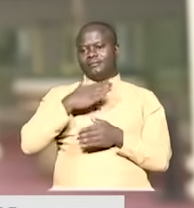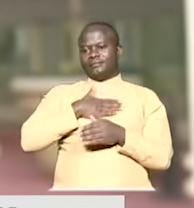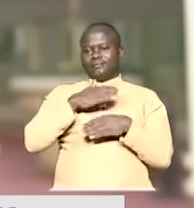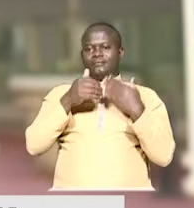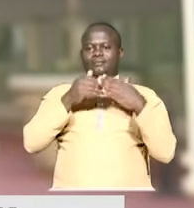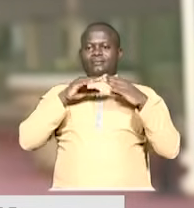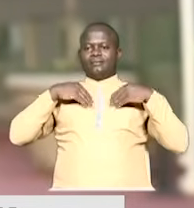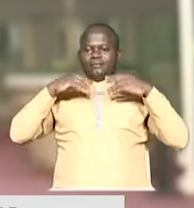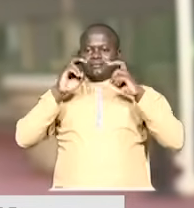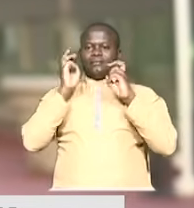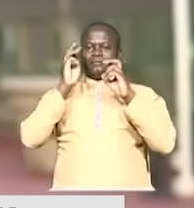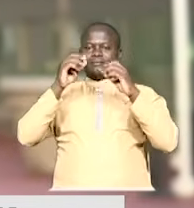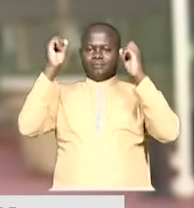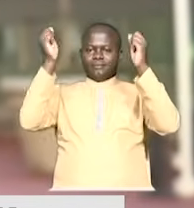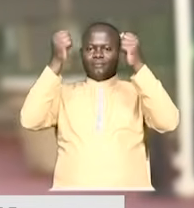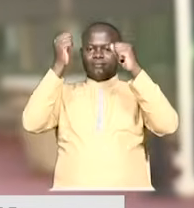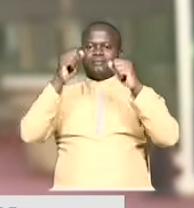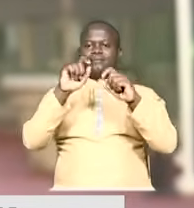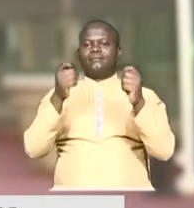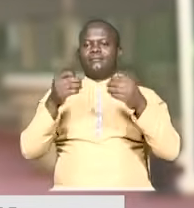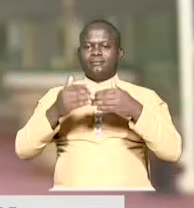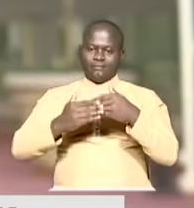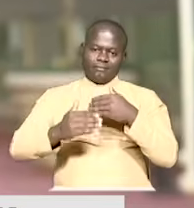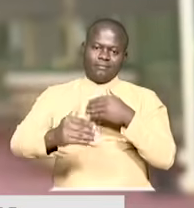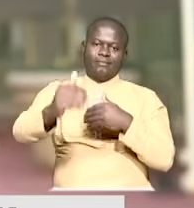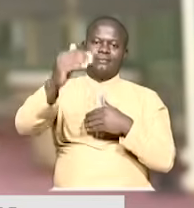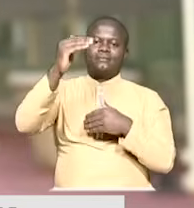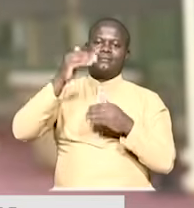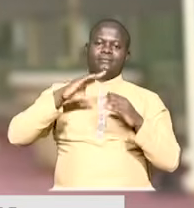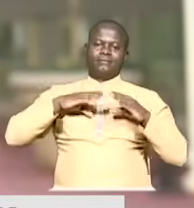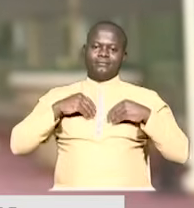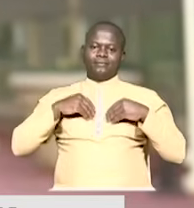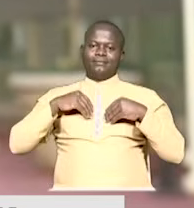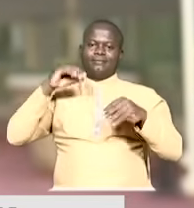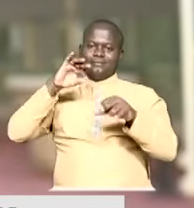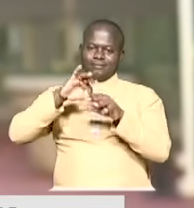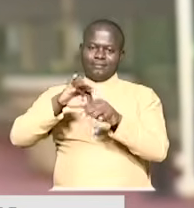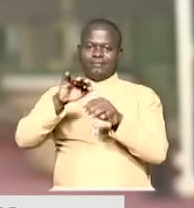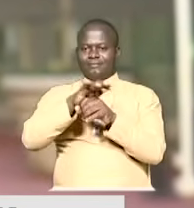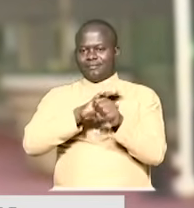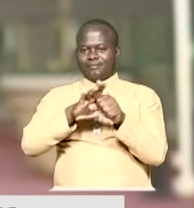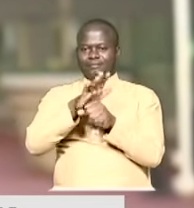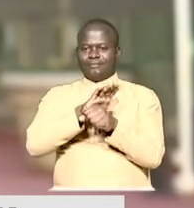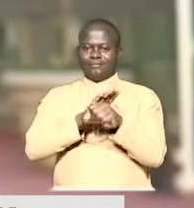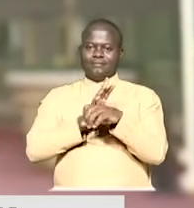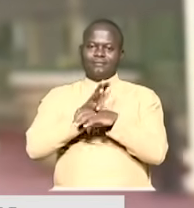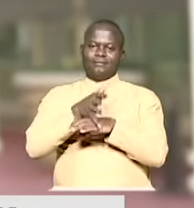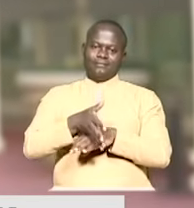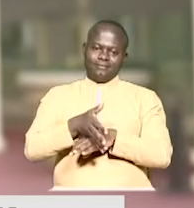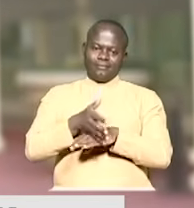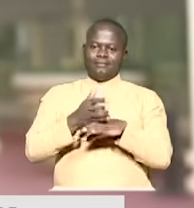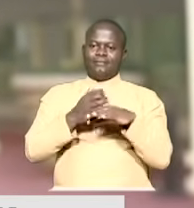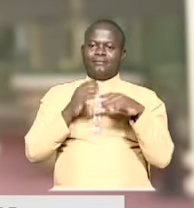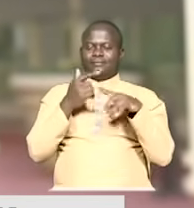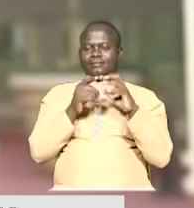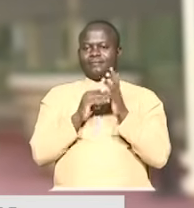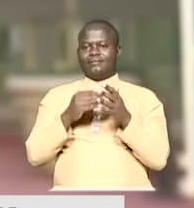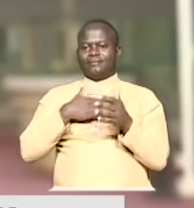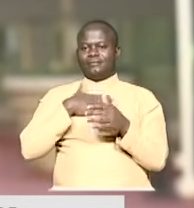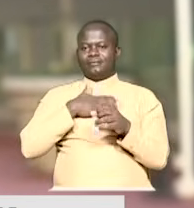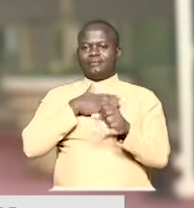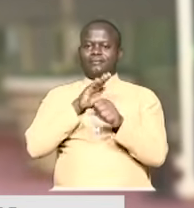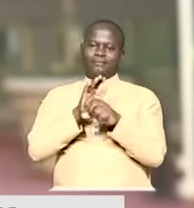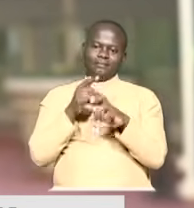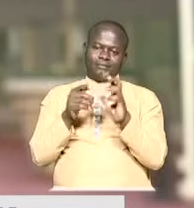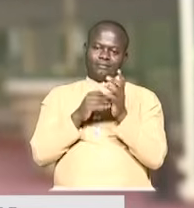mwatwemere ko muziyamamariza manda yindi itaha tubemereye kuzabatora birenze urugero kandi tubyishimiye kandi